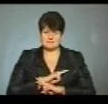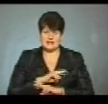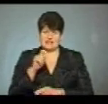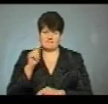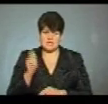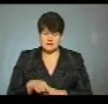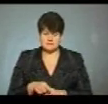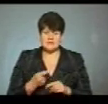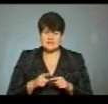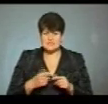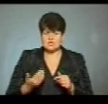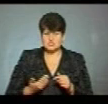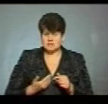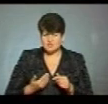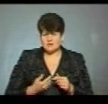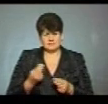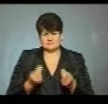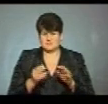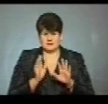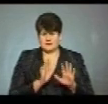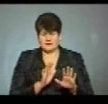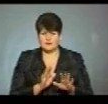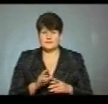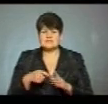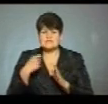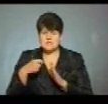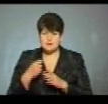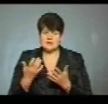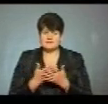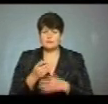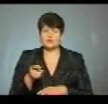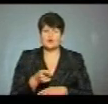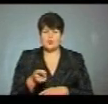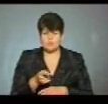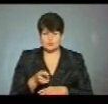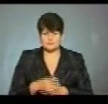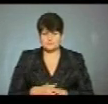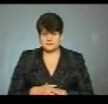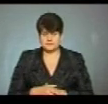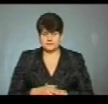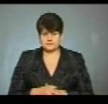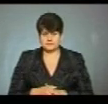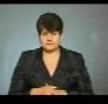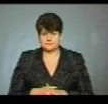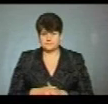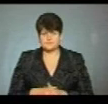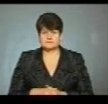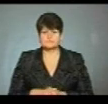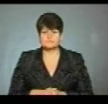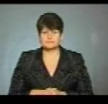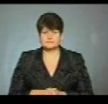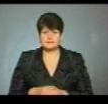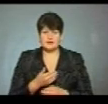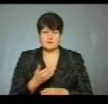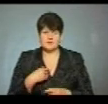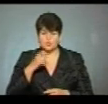війні. Це життя-ігрова симуляція, каже Максим Мельник. Знімали фільм у Тернополі. Більше розповість Діана Ярошенко. Ми